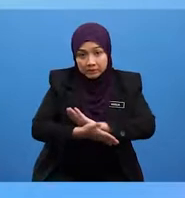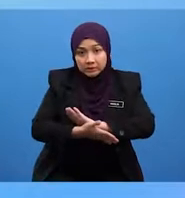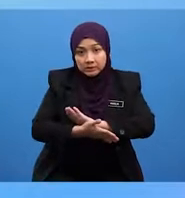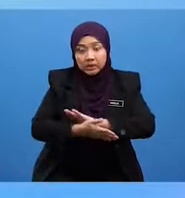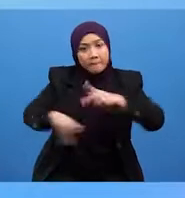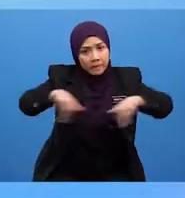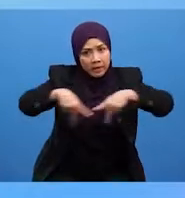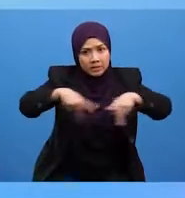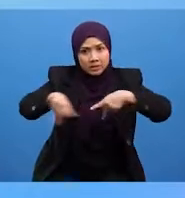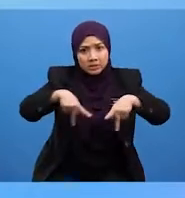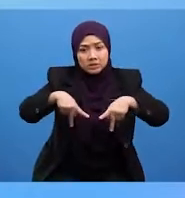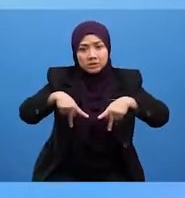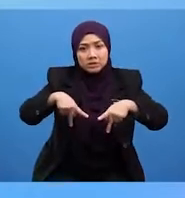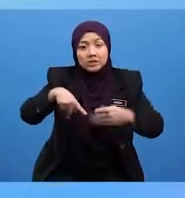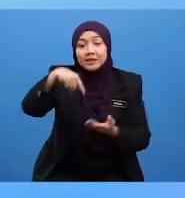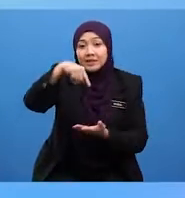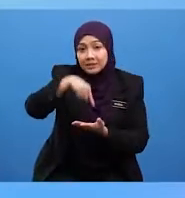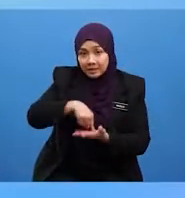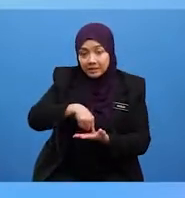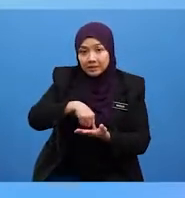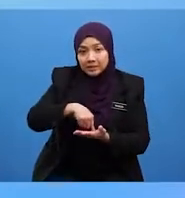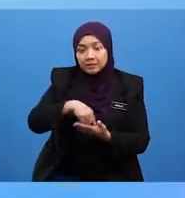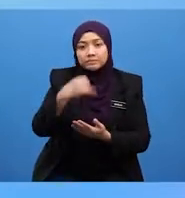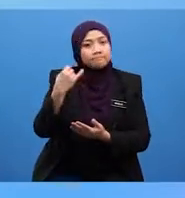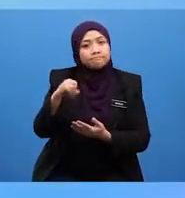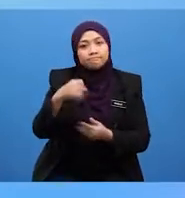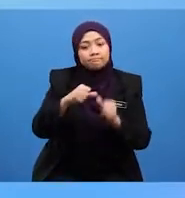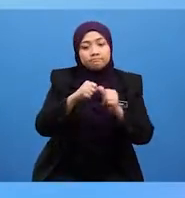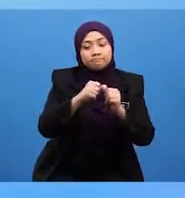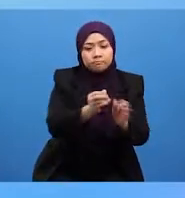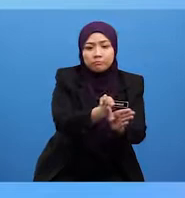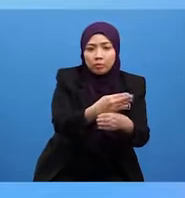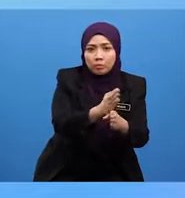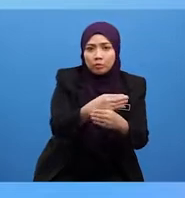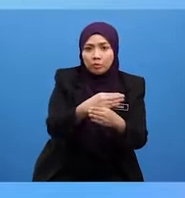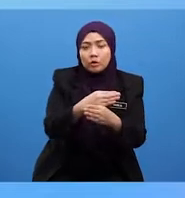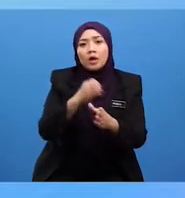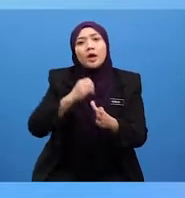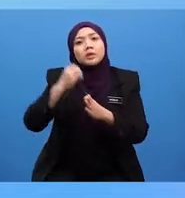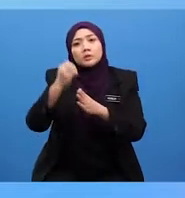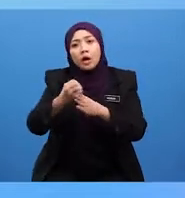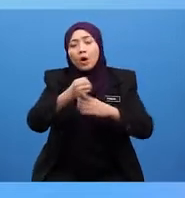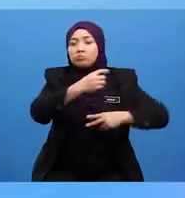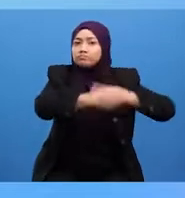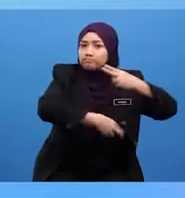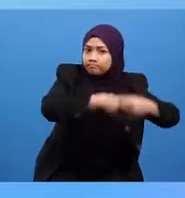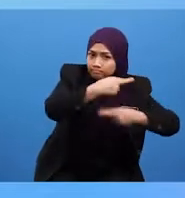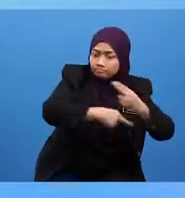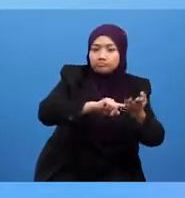plastik termoset tidak boleh dibentuk atau dikitar semula.